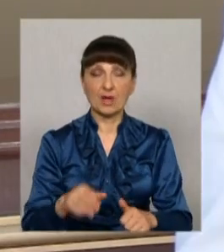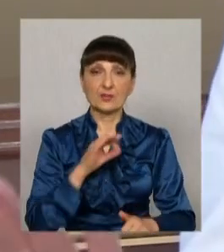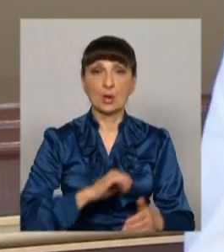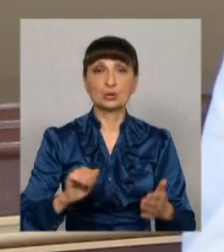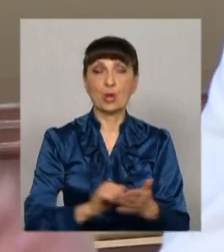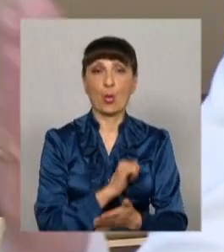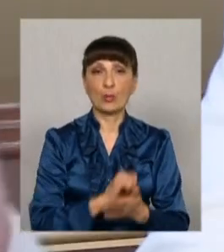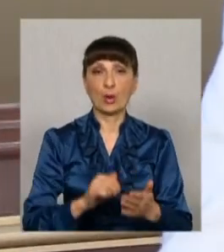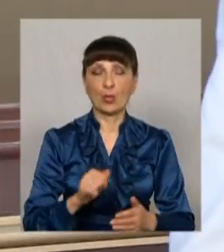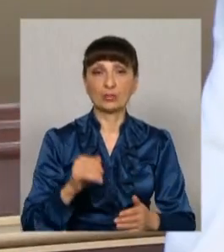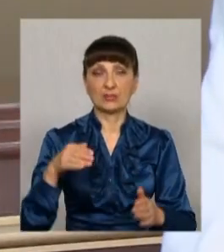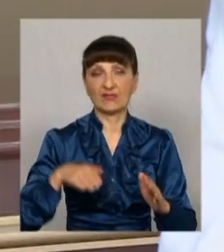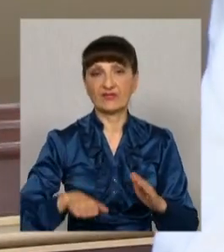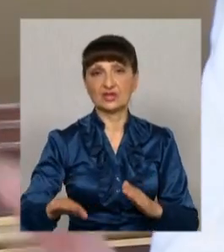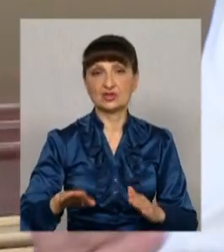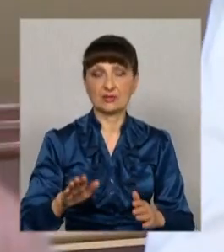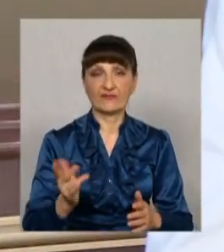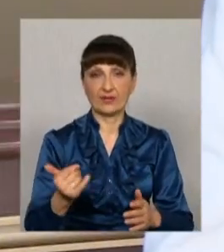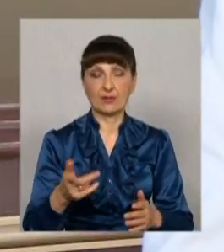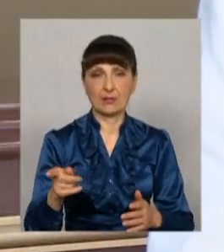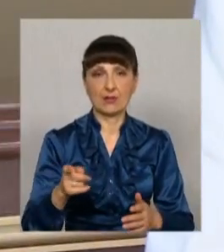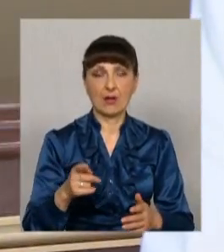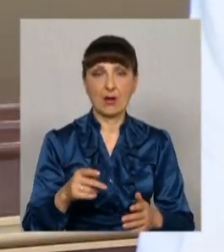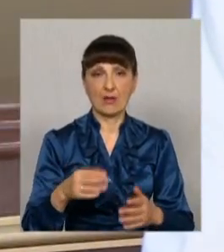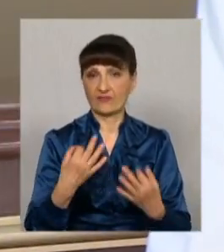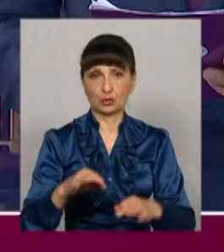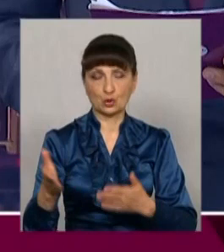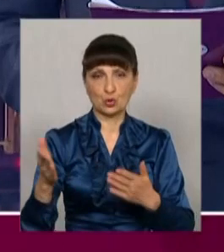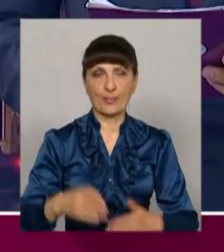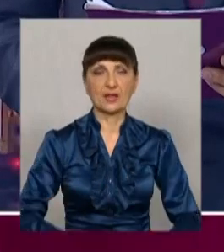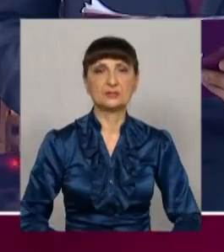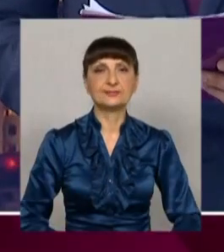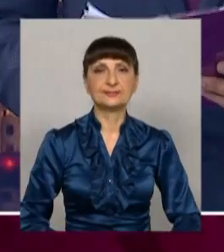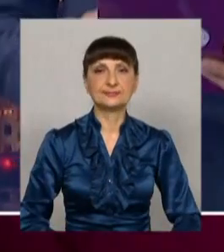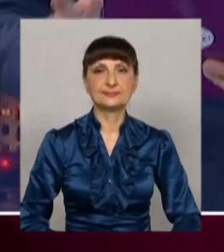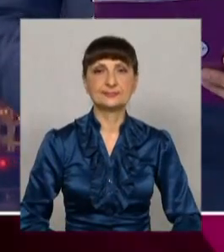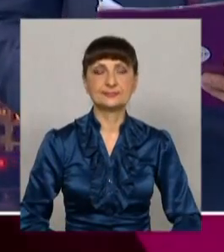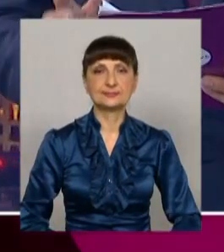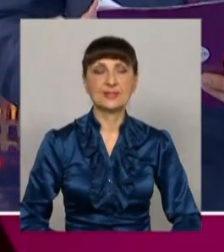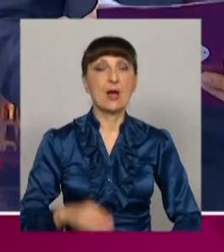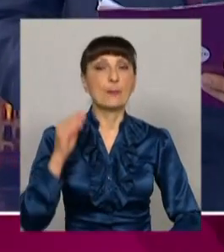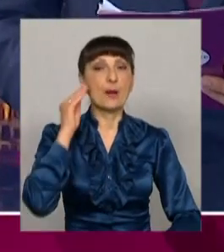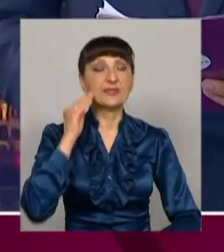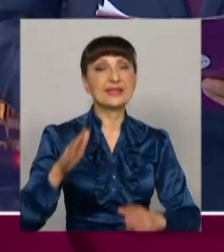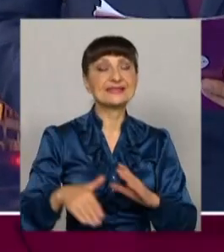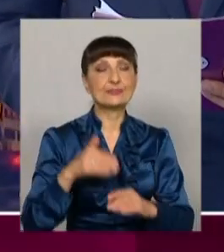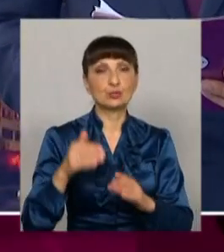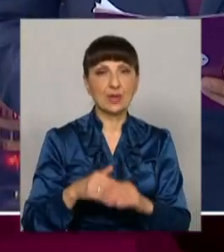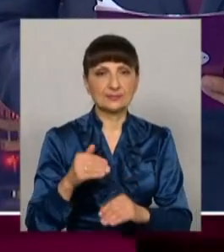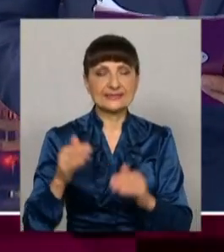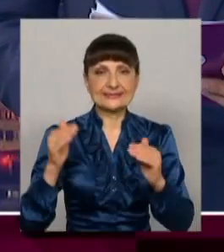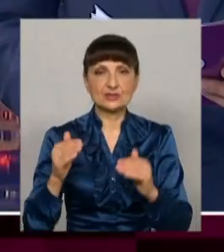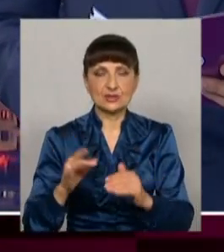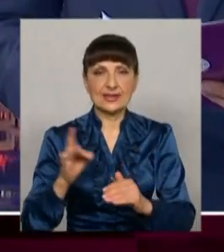документами, которые он вытащил в СМИ. В общем доступе. По мнению народной избранницы, снижение